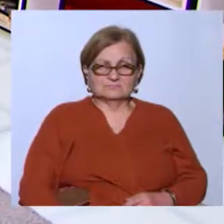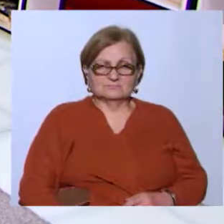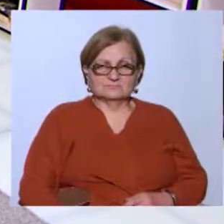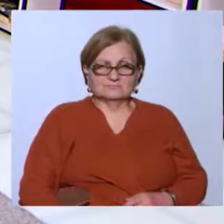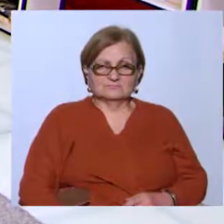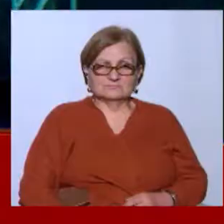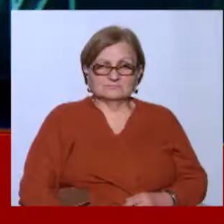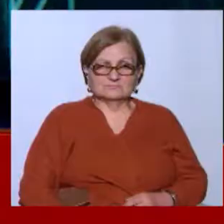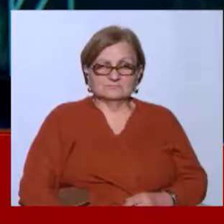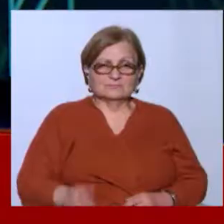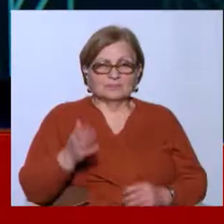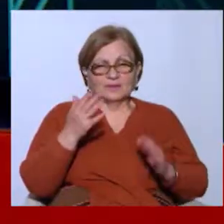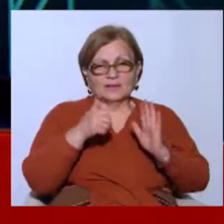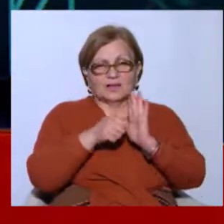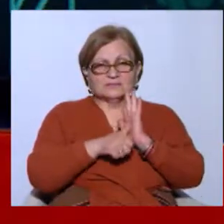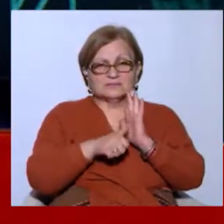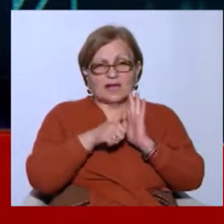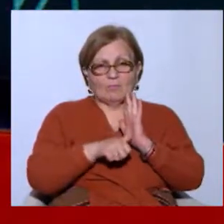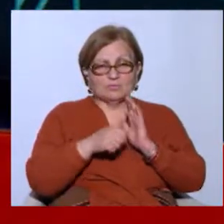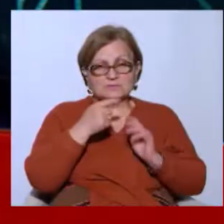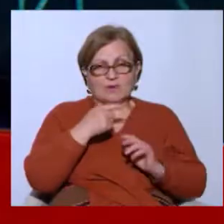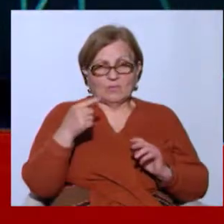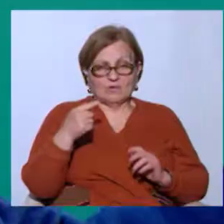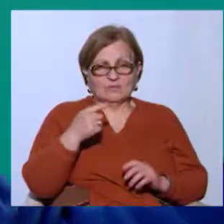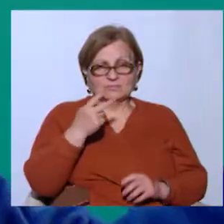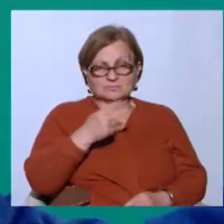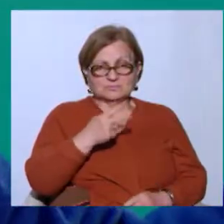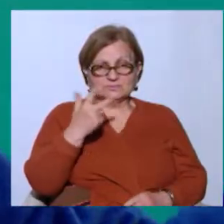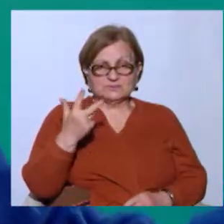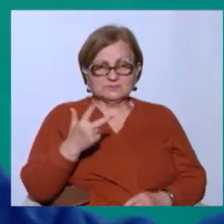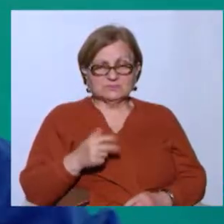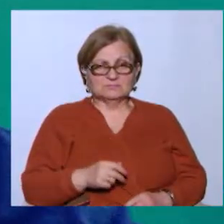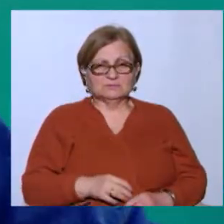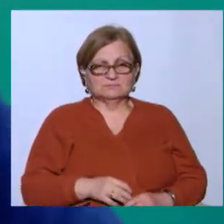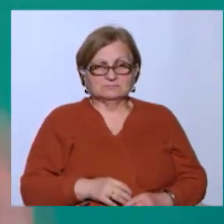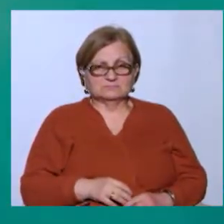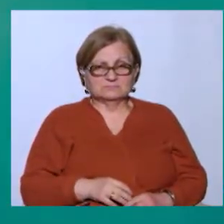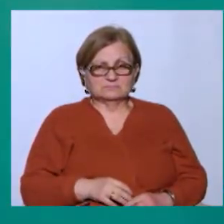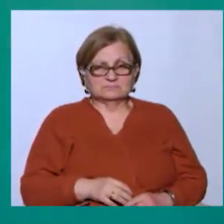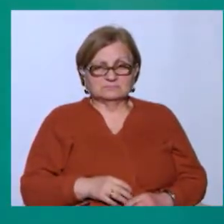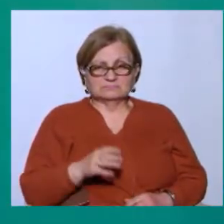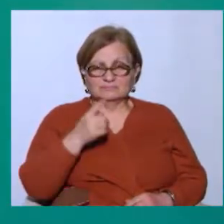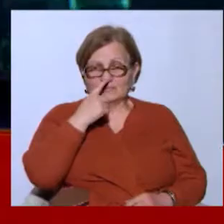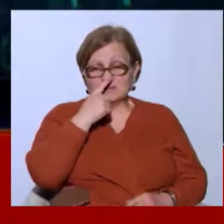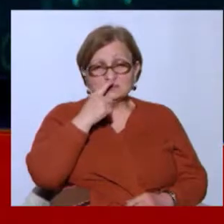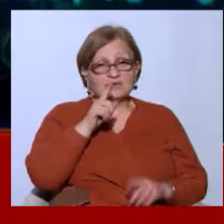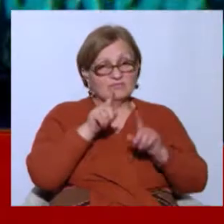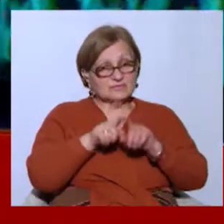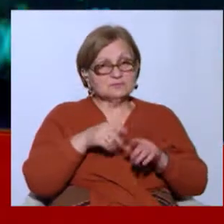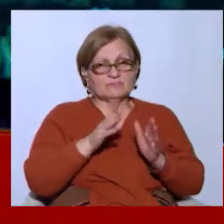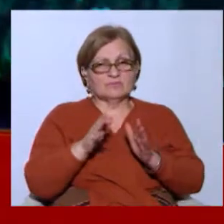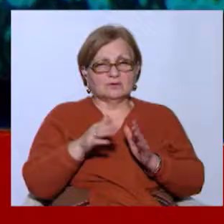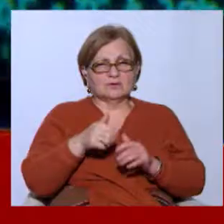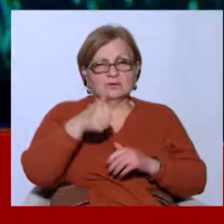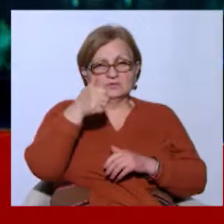მოდით ახლა 60-ს გამოვაკლოთ 23. 60-ს გამოვაკლოთ 23. ისევ ისე ვიქცევი. ჯერ